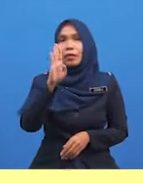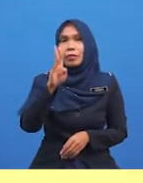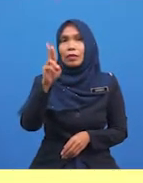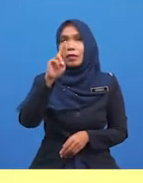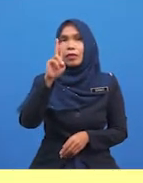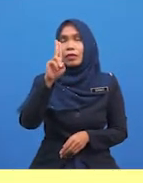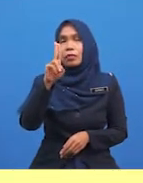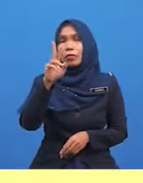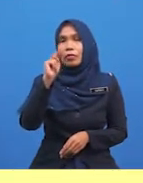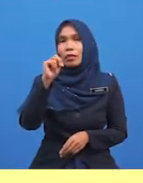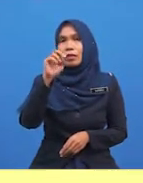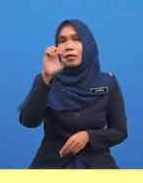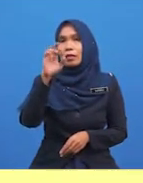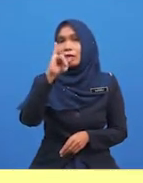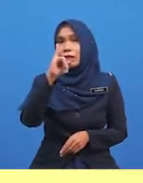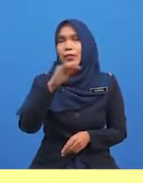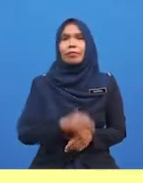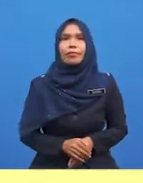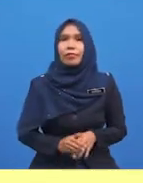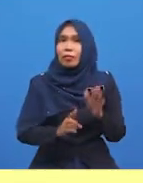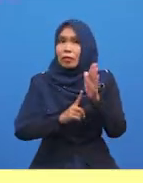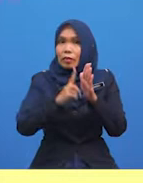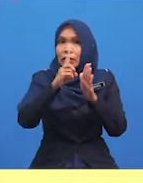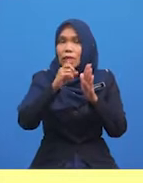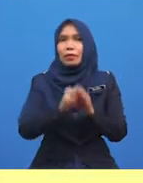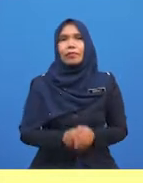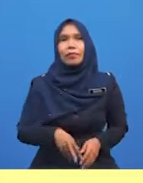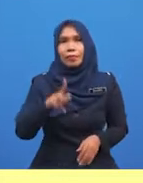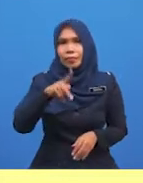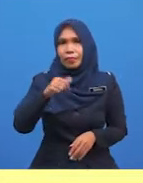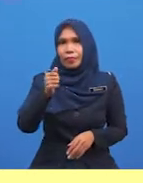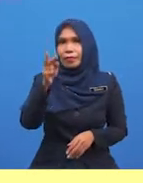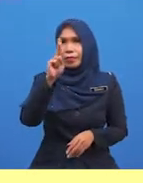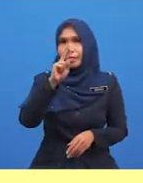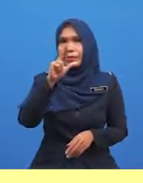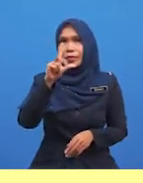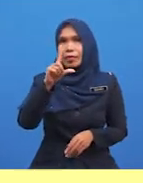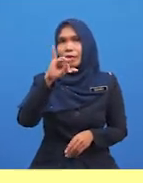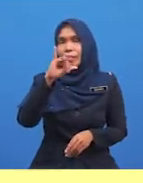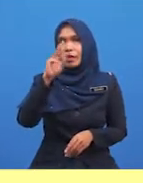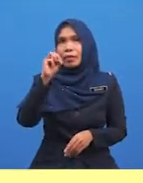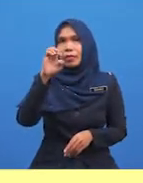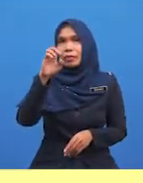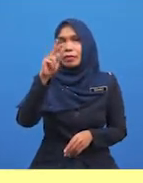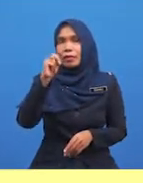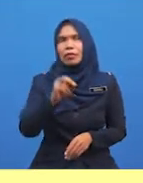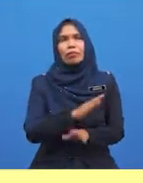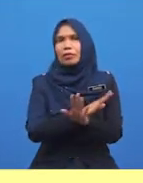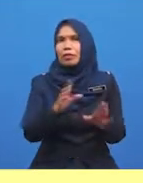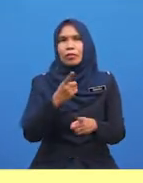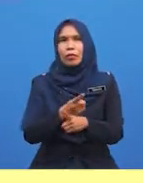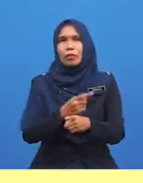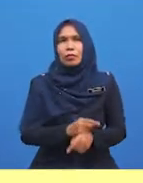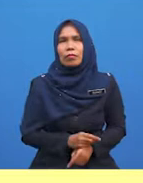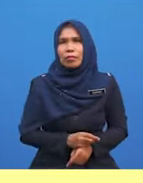Manakala jawapan 2, ketinggian parlimen juga tidak tepat untuk jawapan soalan ini kerana